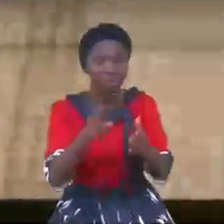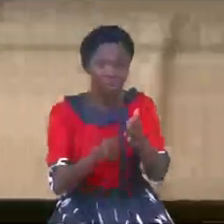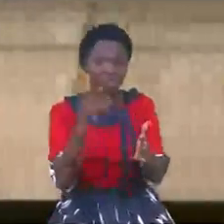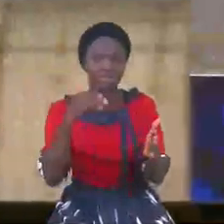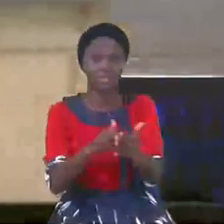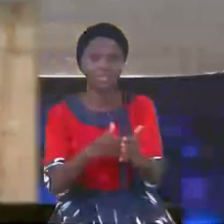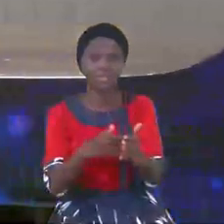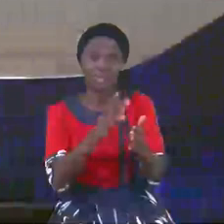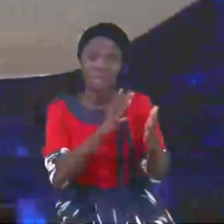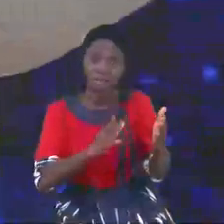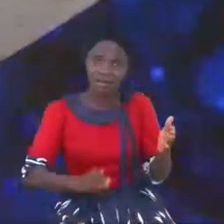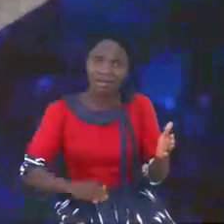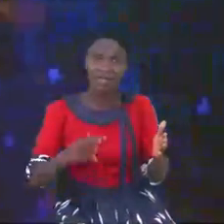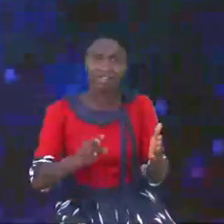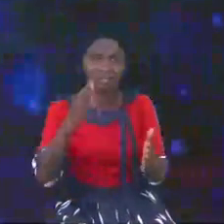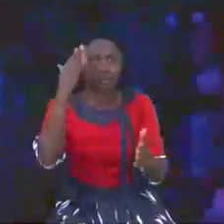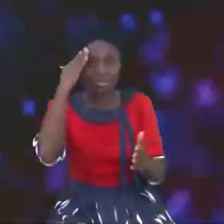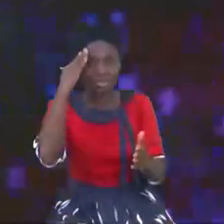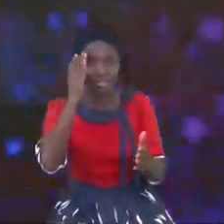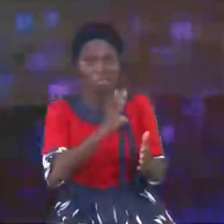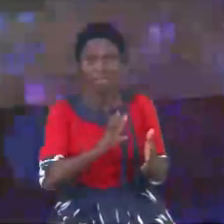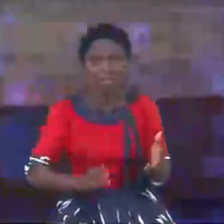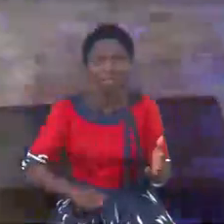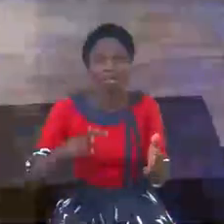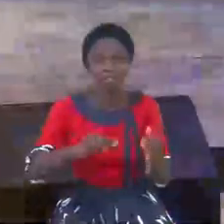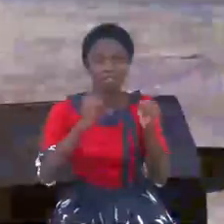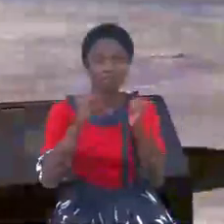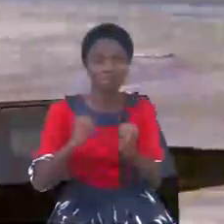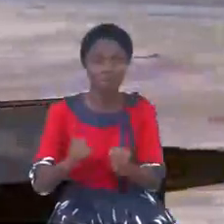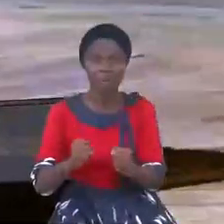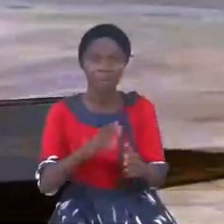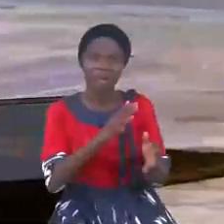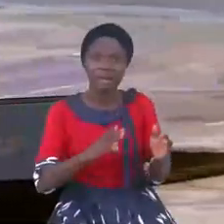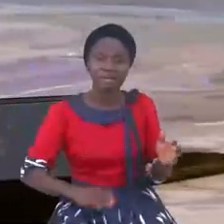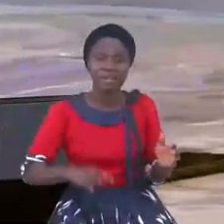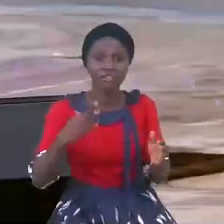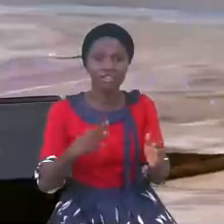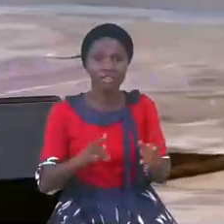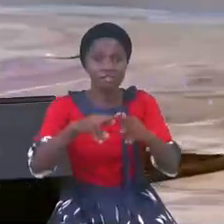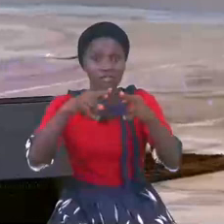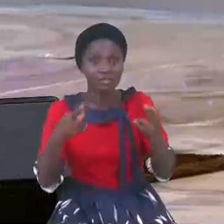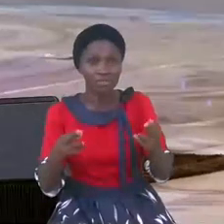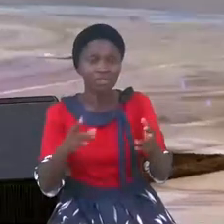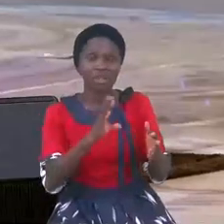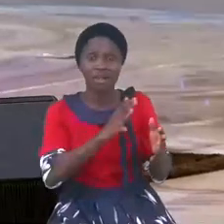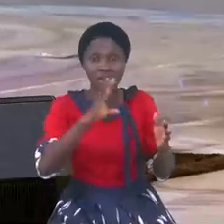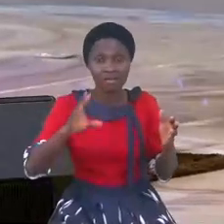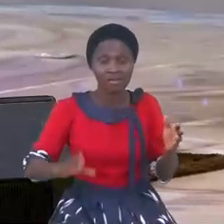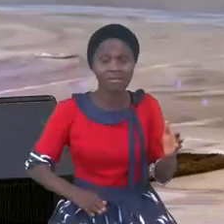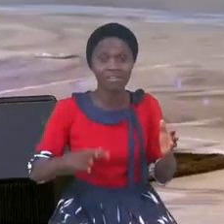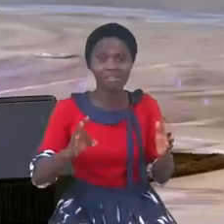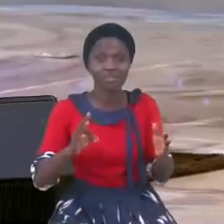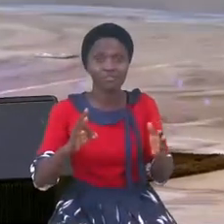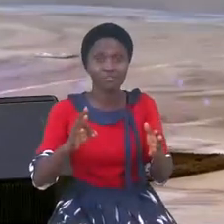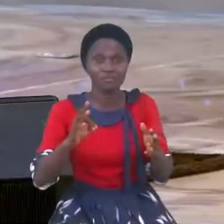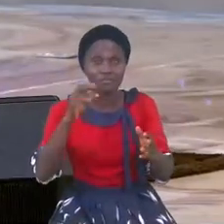la connaissance, le Christ de la puissance, le Christ de la révélation, le Christ de la vision, le